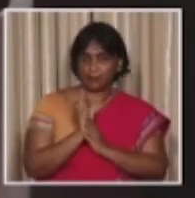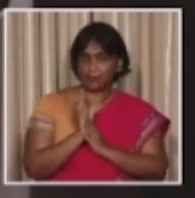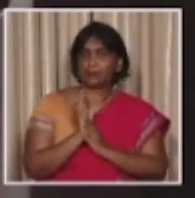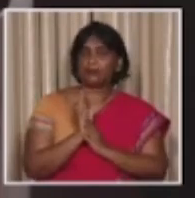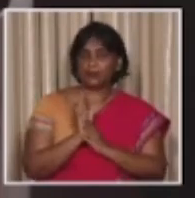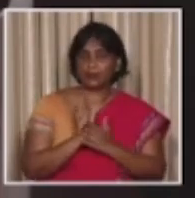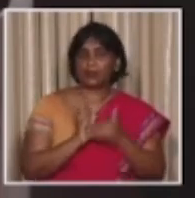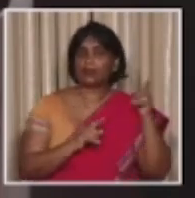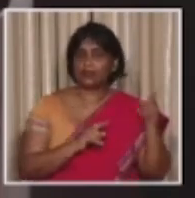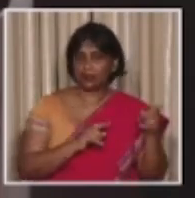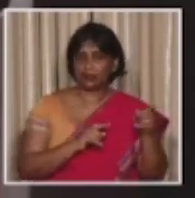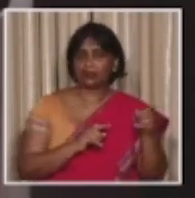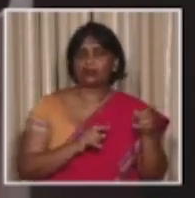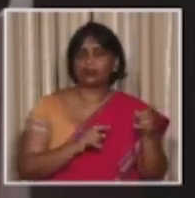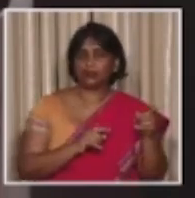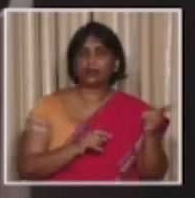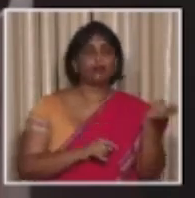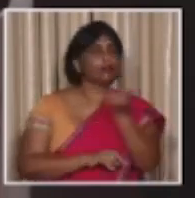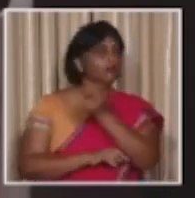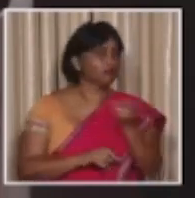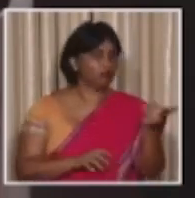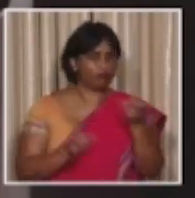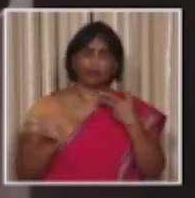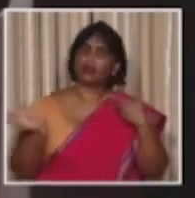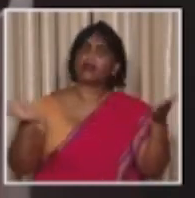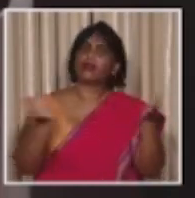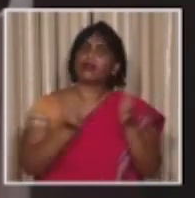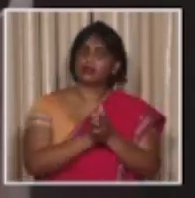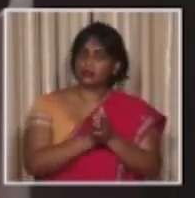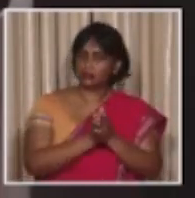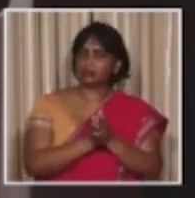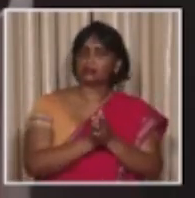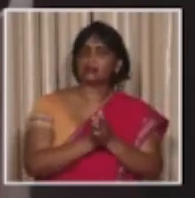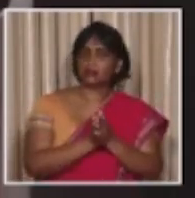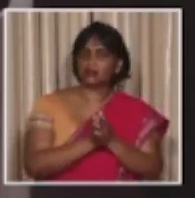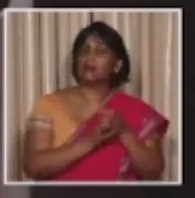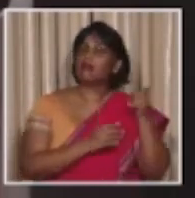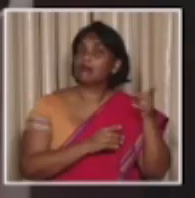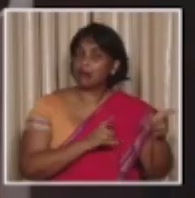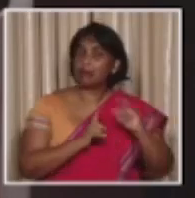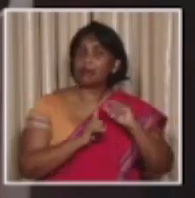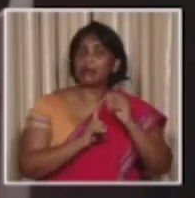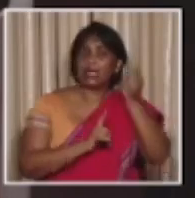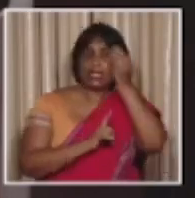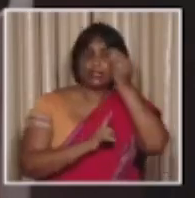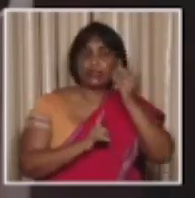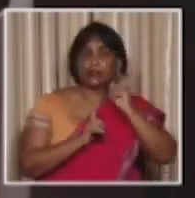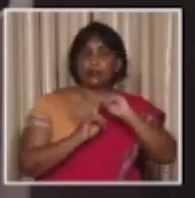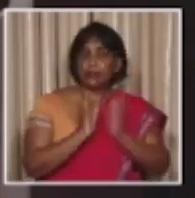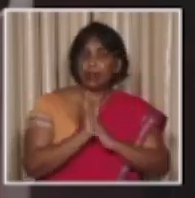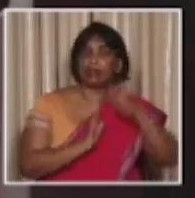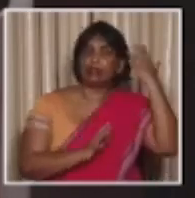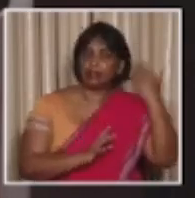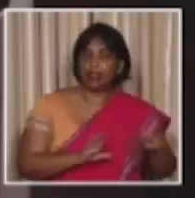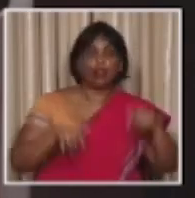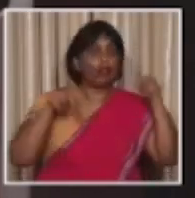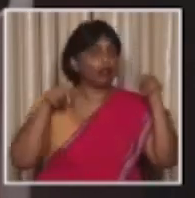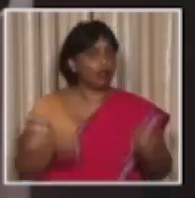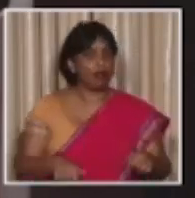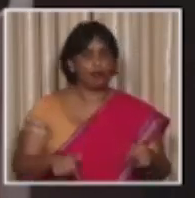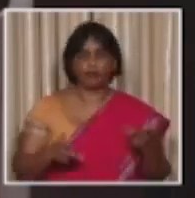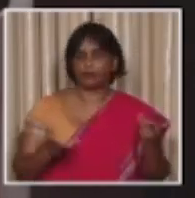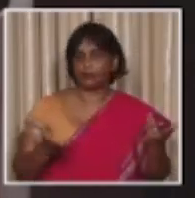රබින් ඒ දෙගොල්ලොත් එකට ආවා ඒකෙන් යිච්ස්ටක් රබින්ටත් ජීවිතය හිමි වුණා නමුත් අද සිද්ධ වෙලා